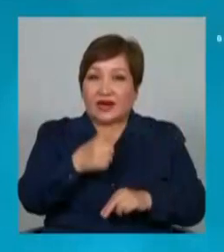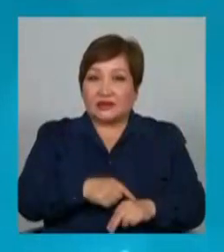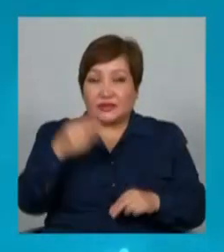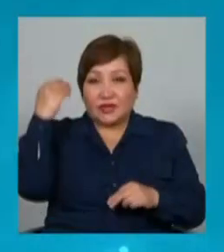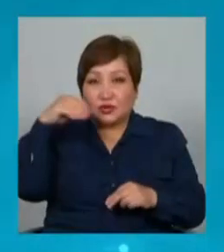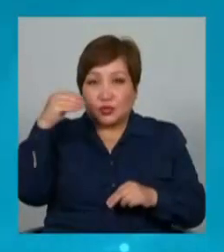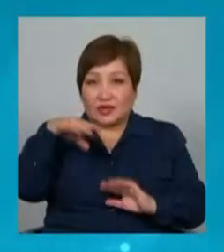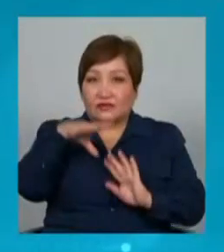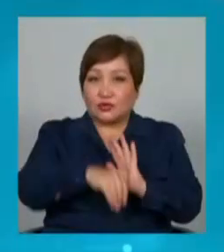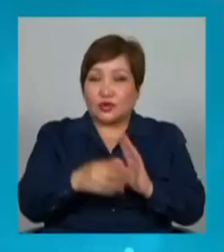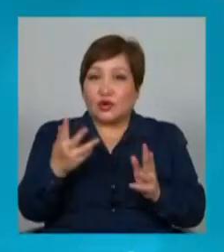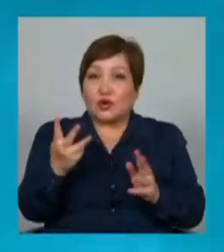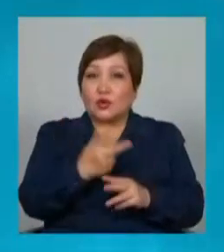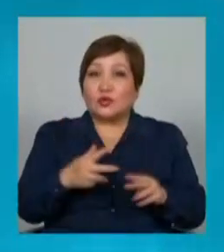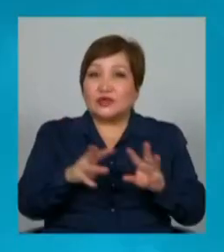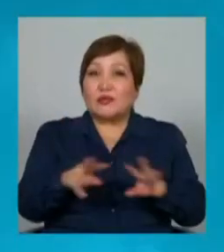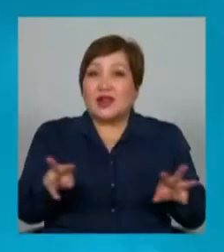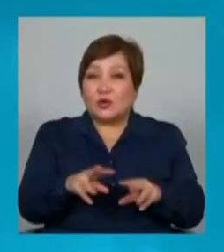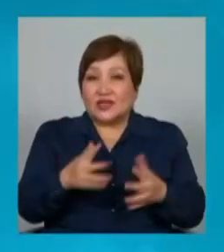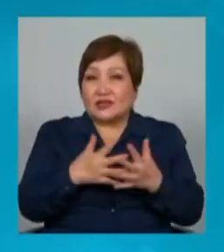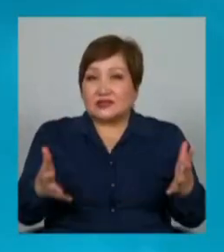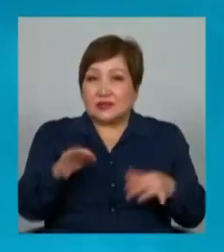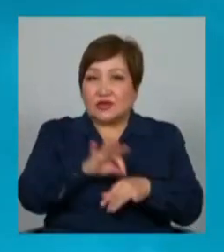тұр. 3 миллионнан аса науқас мерт болған.